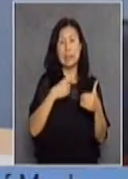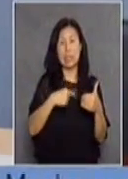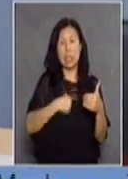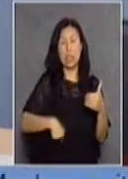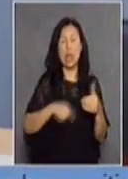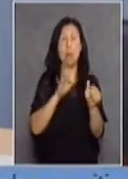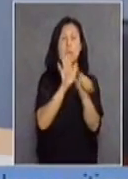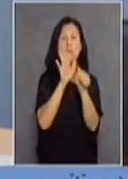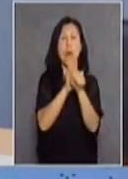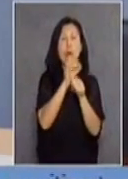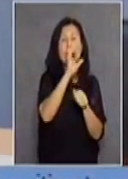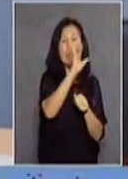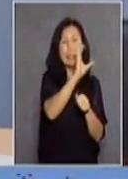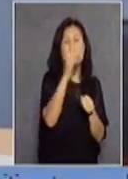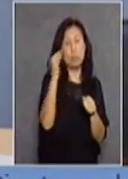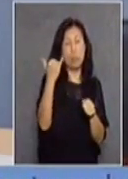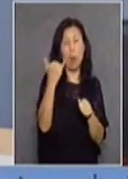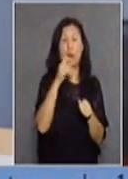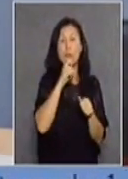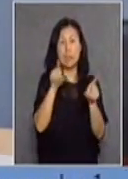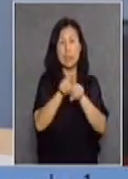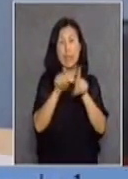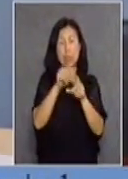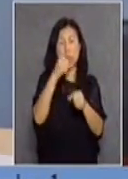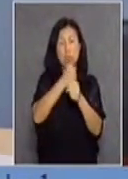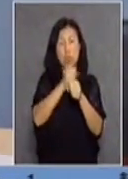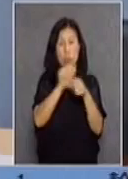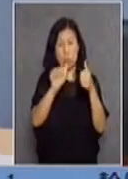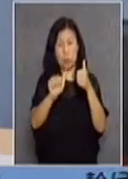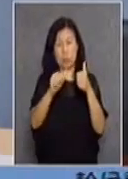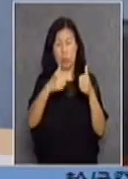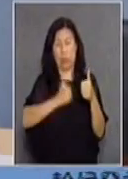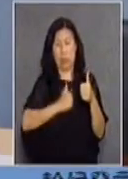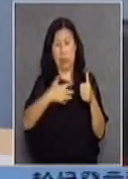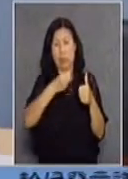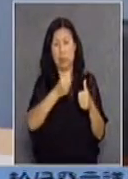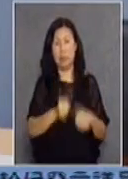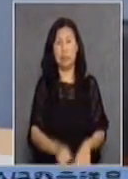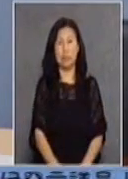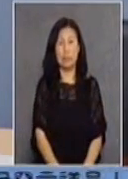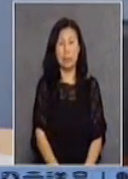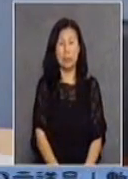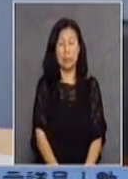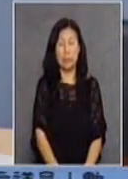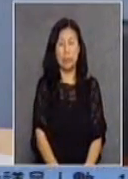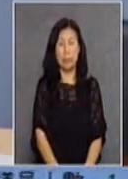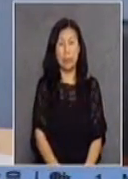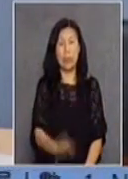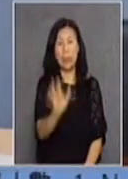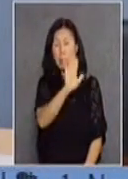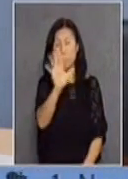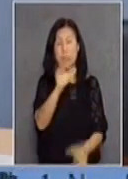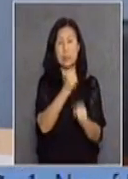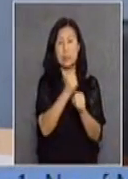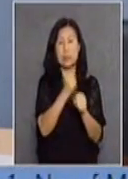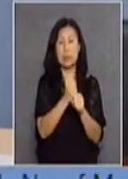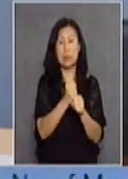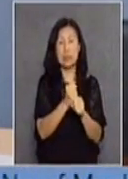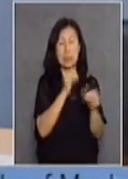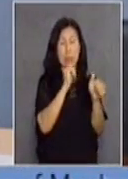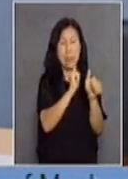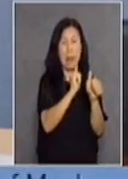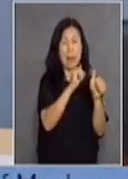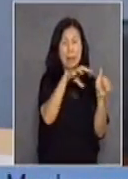噶。佢而家都做緊局長，不過就唔係做我批評嗰三